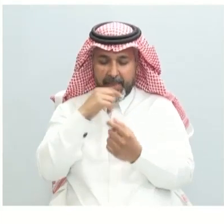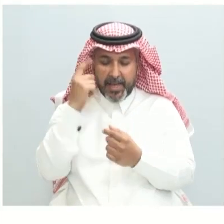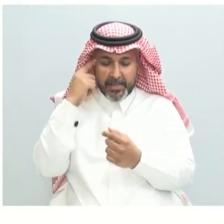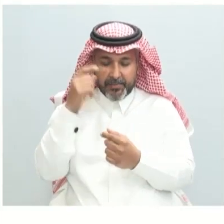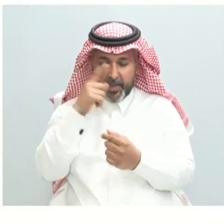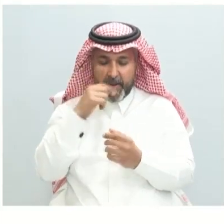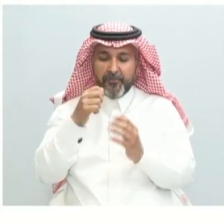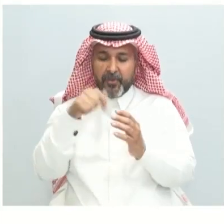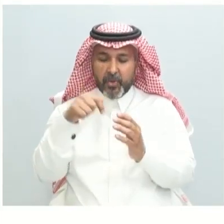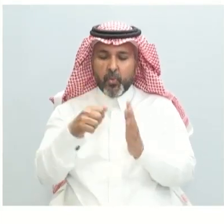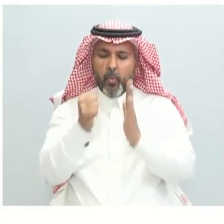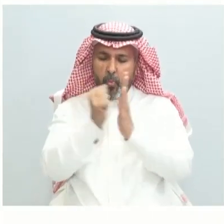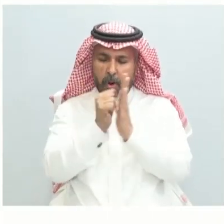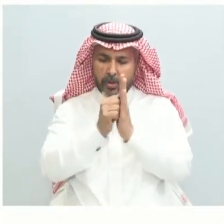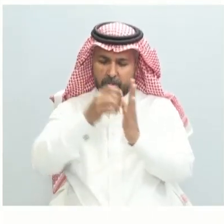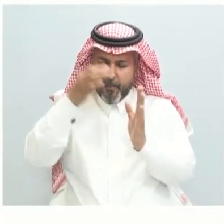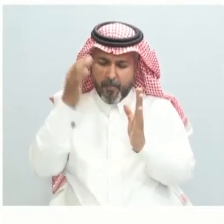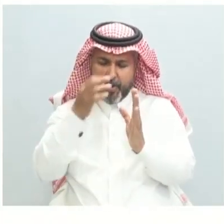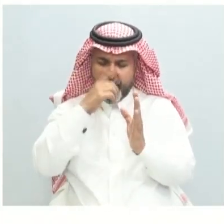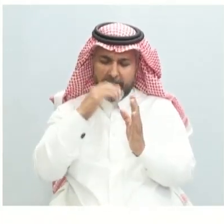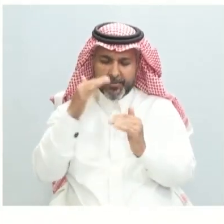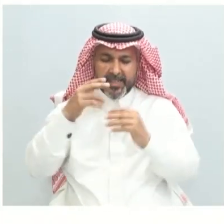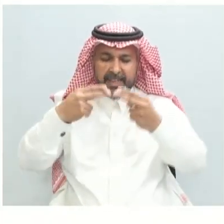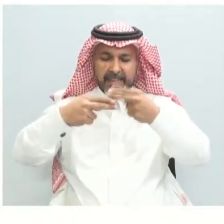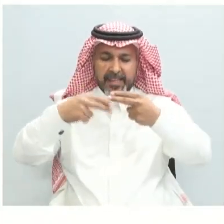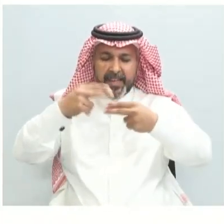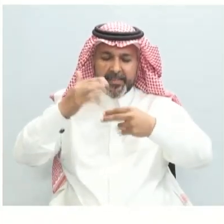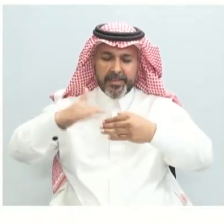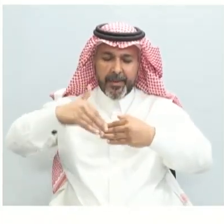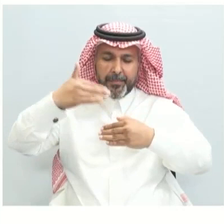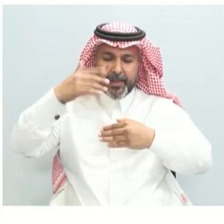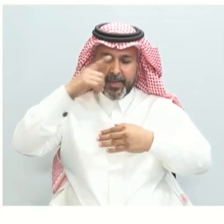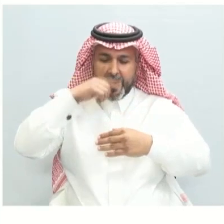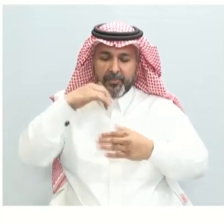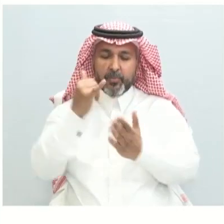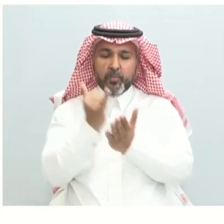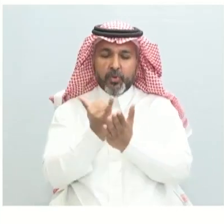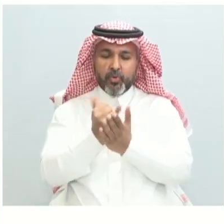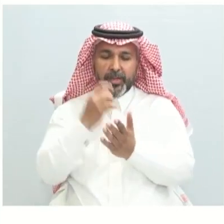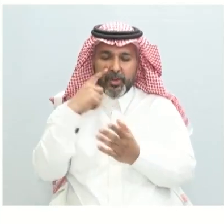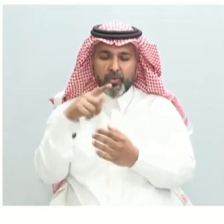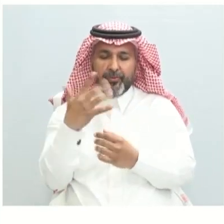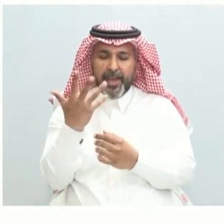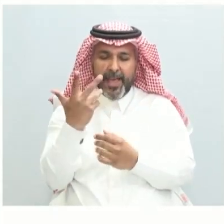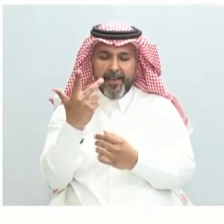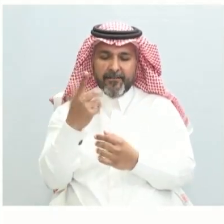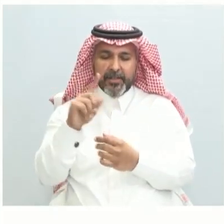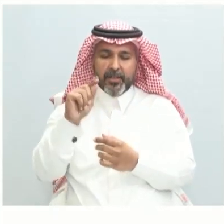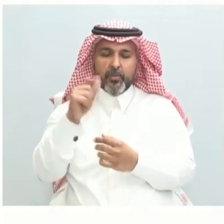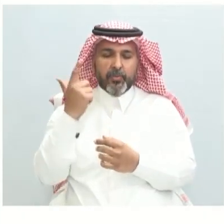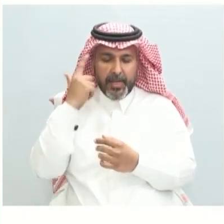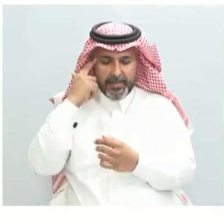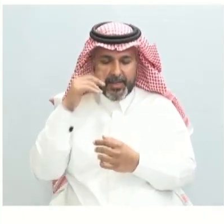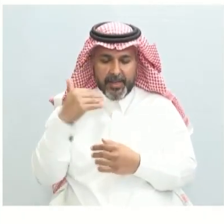وترتقي الامم بوعي مواطنيها بمسؤولياتهم ليكونوا مواطنين